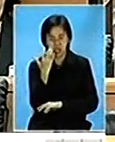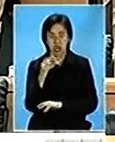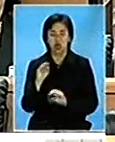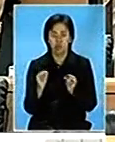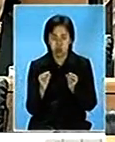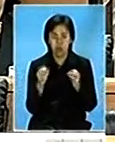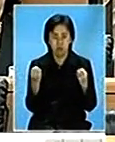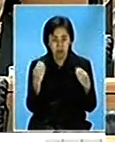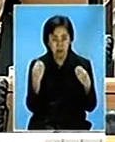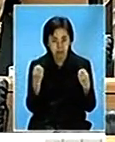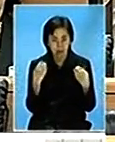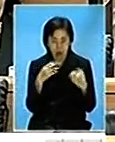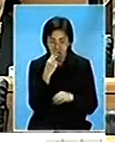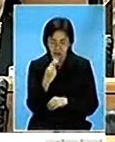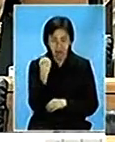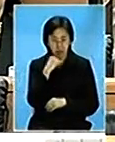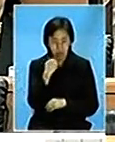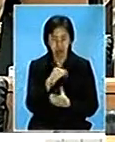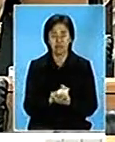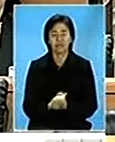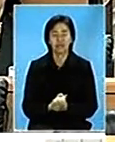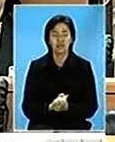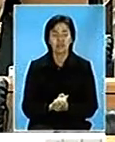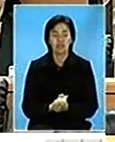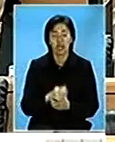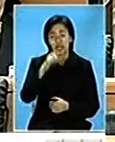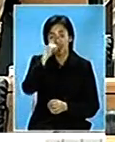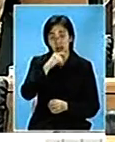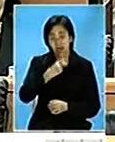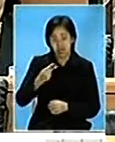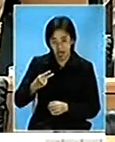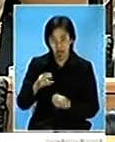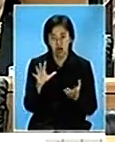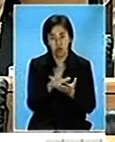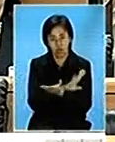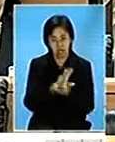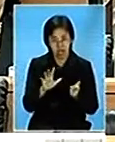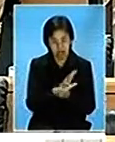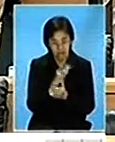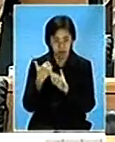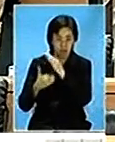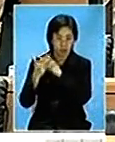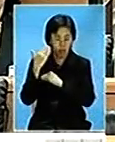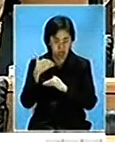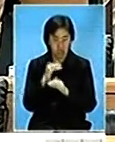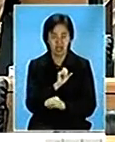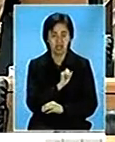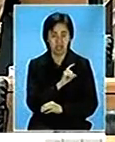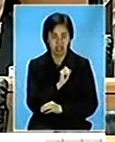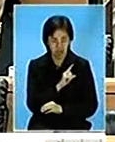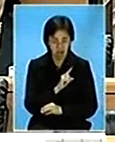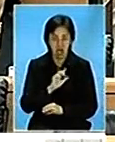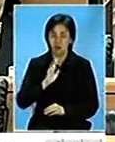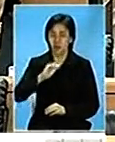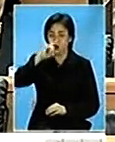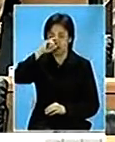เองอยากจะฝากตรงนี้ไว้ให้ว่าในเรื่องของภาษาไทยหรือว่าวัฒนธรรมประวัติศาสตร์ศาสนาสิ่งต่างๆที่ดำรงความเป็นไ